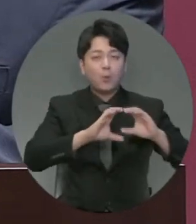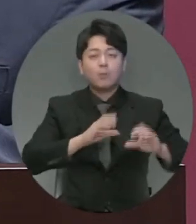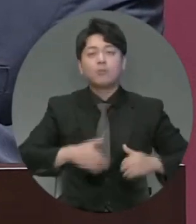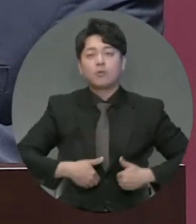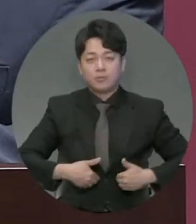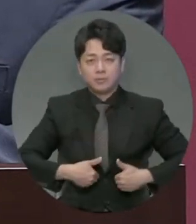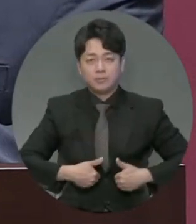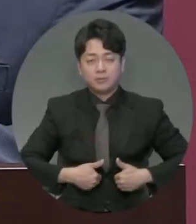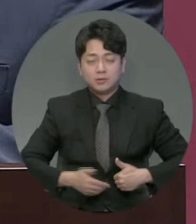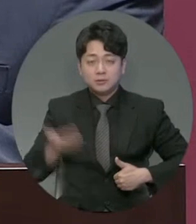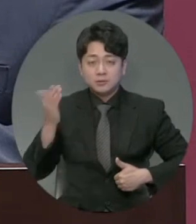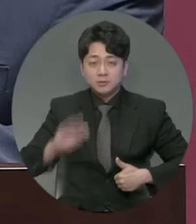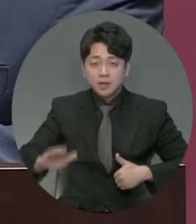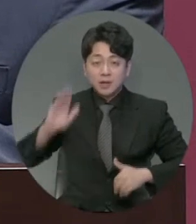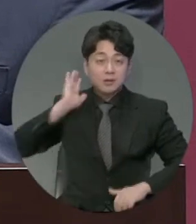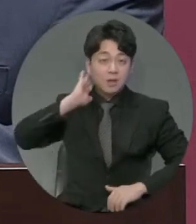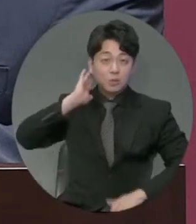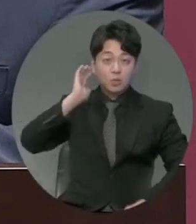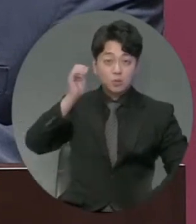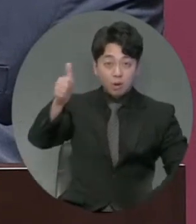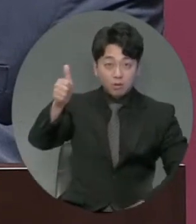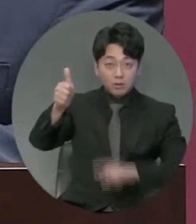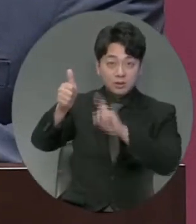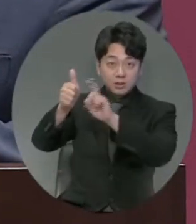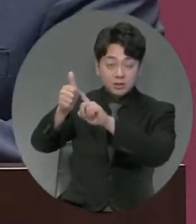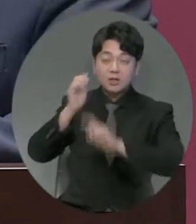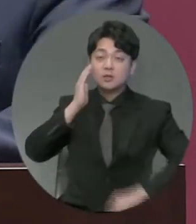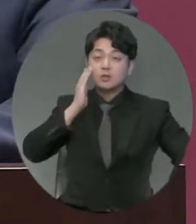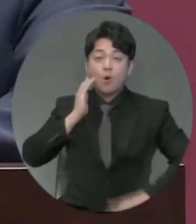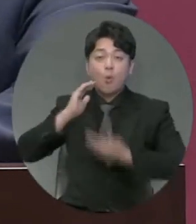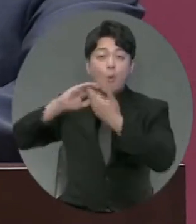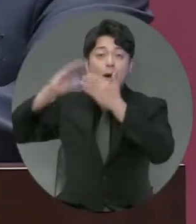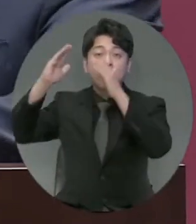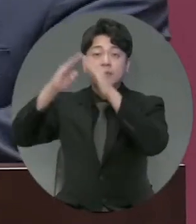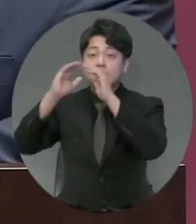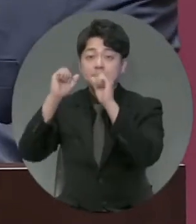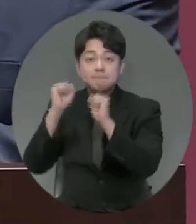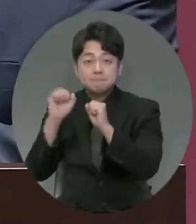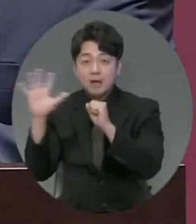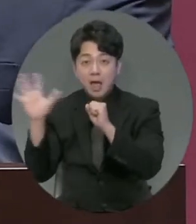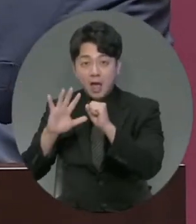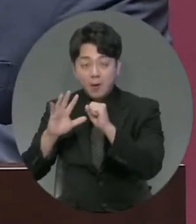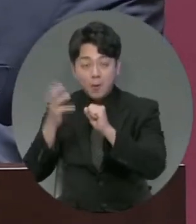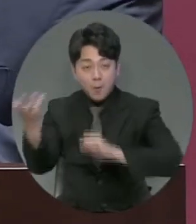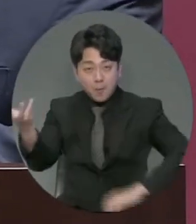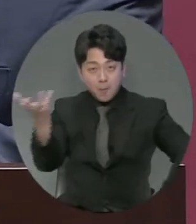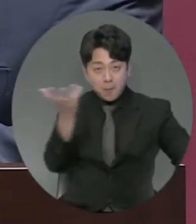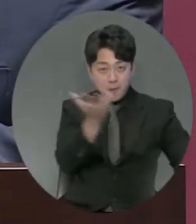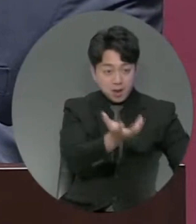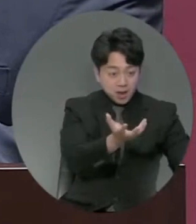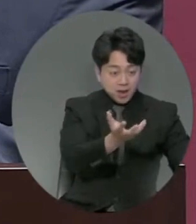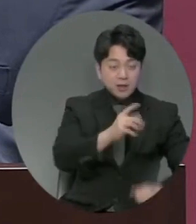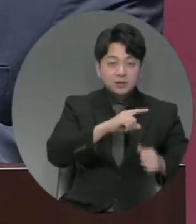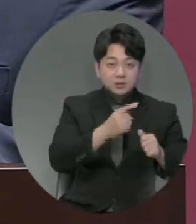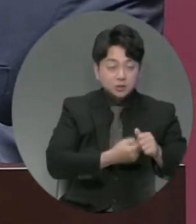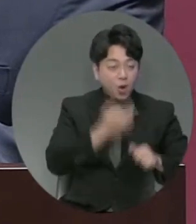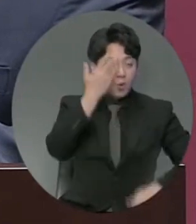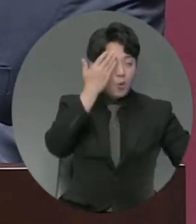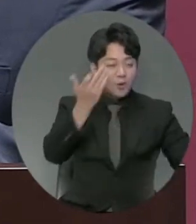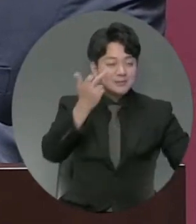그러나 대통령께서 청와대를 나오심으로써 그 수많은 수백만의 국민들이